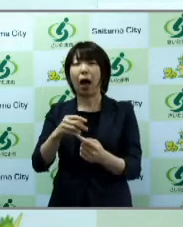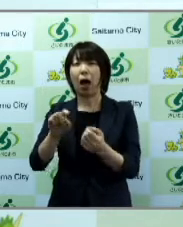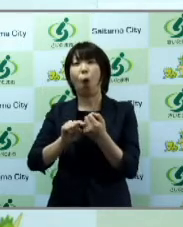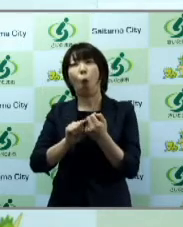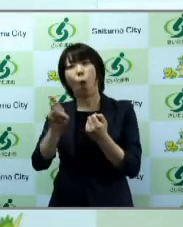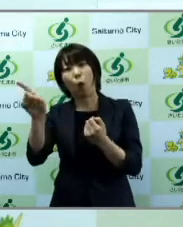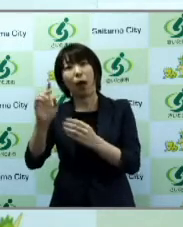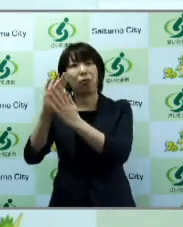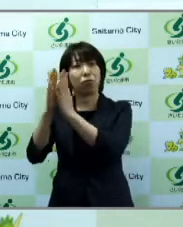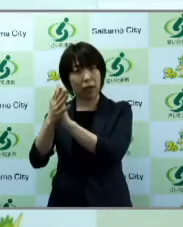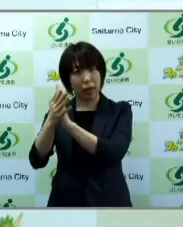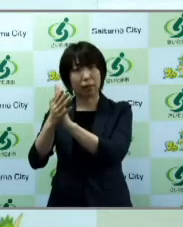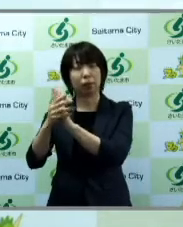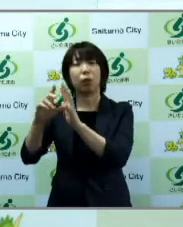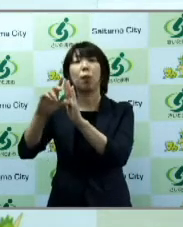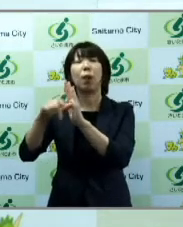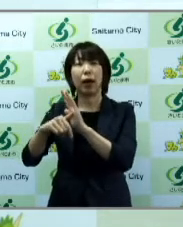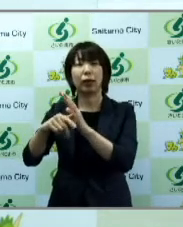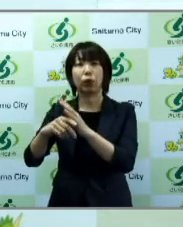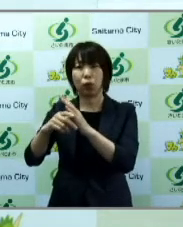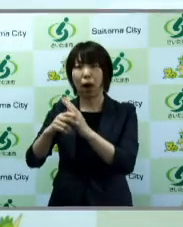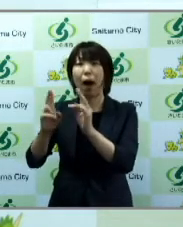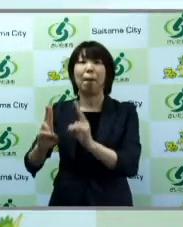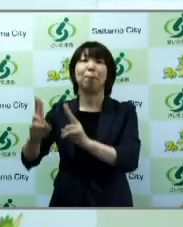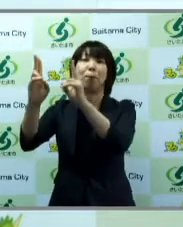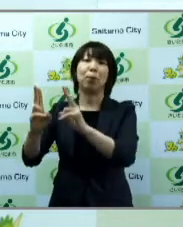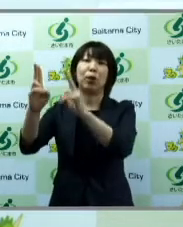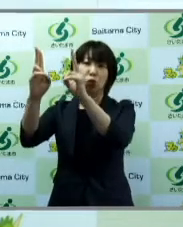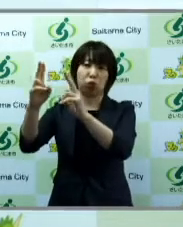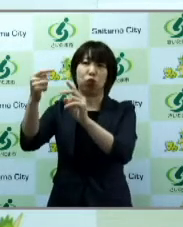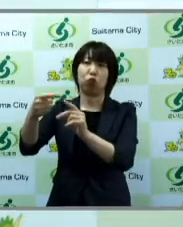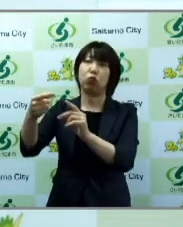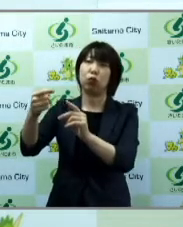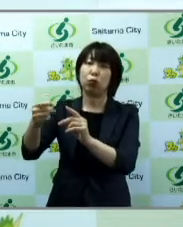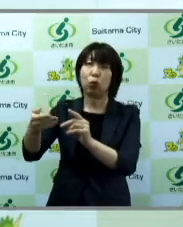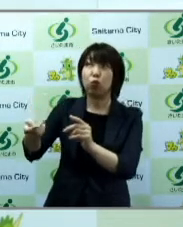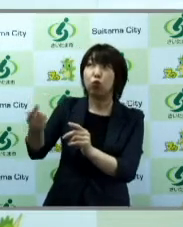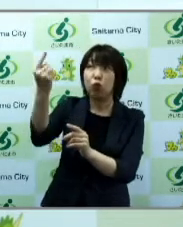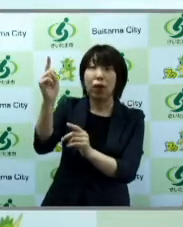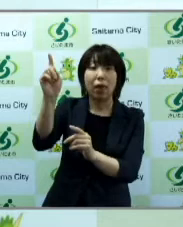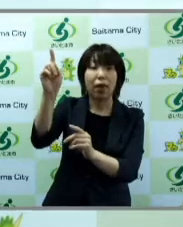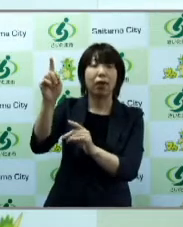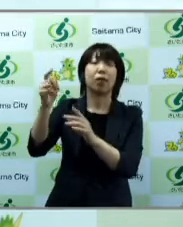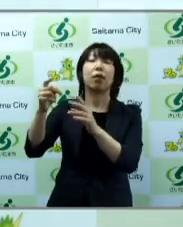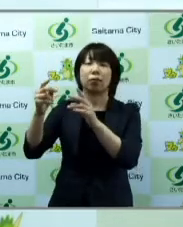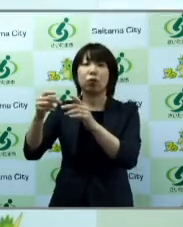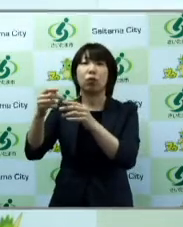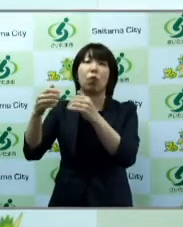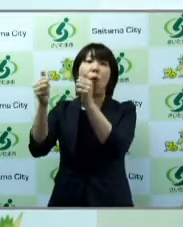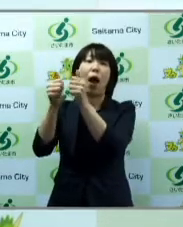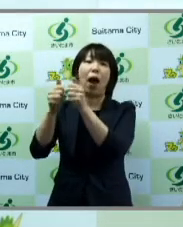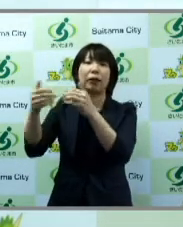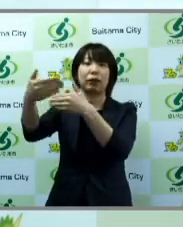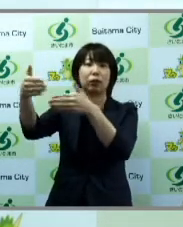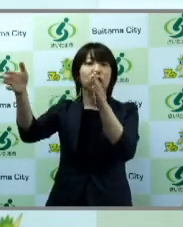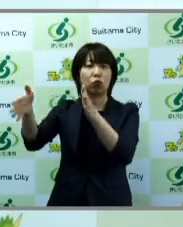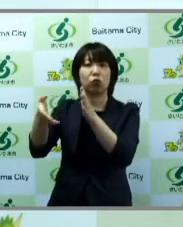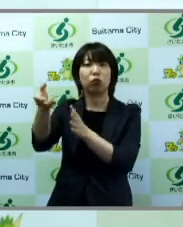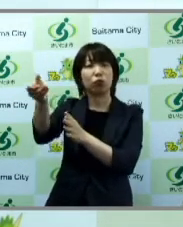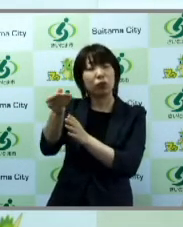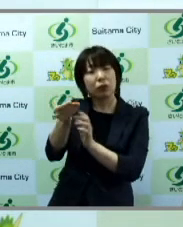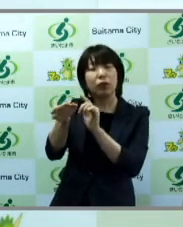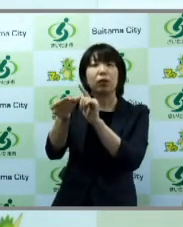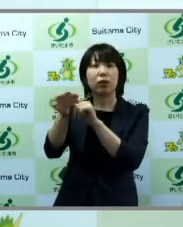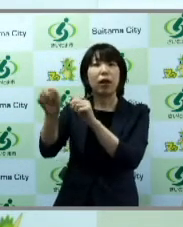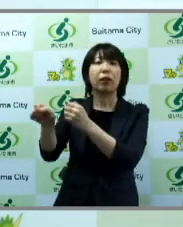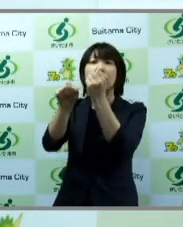企業なんかの上上階の会議室なんかを避難所にするように協定を結んでいる動きもあるそうですけども、そういう動